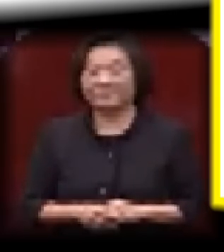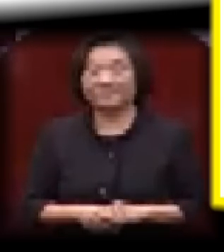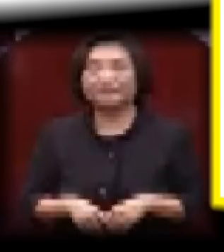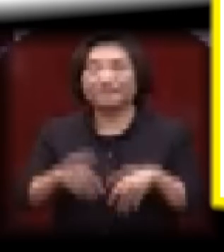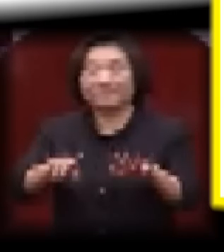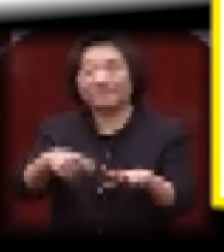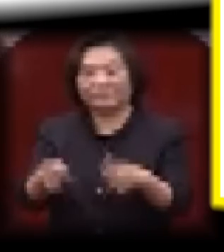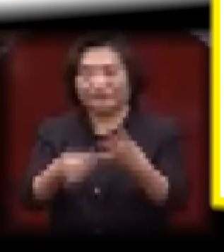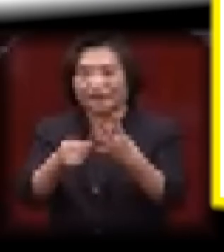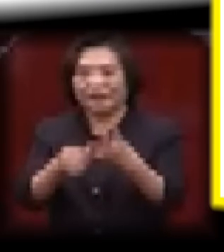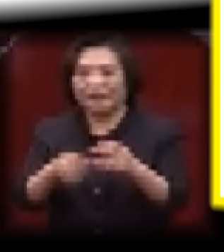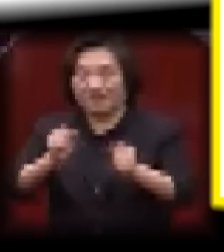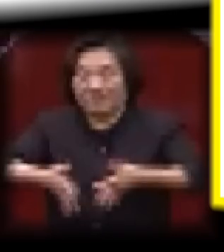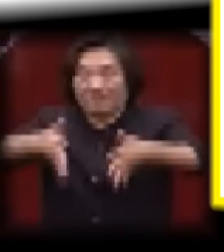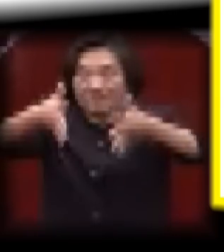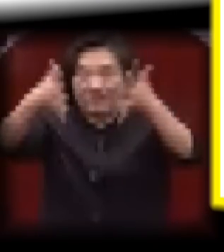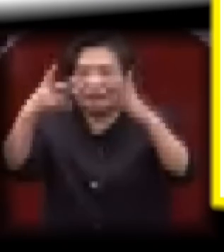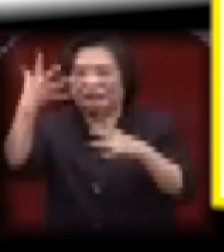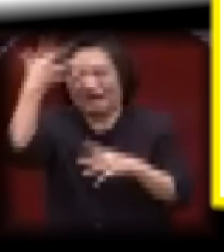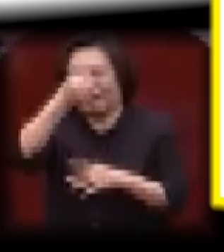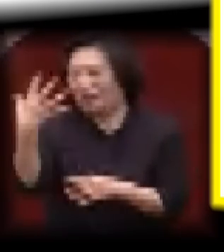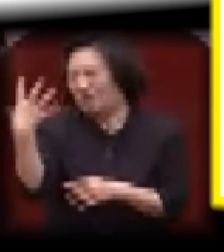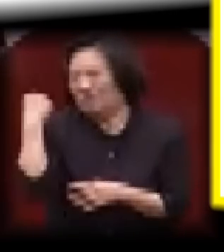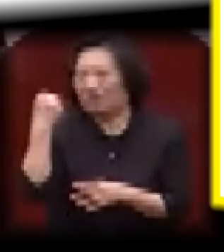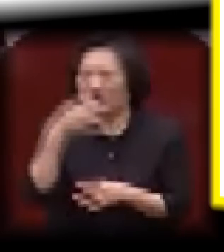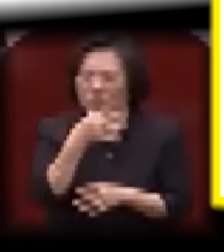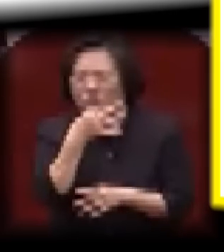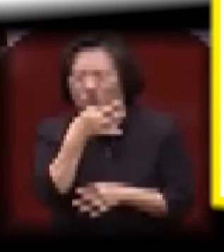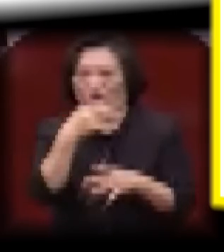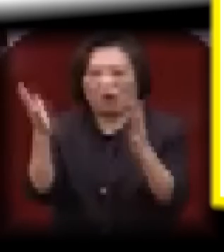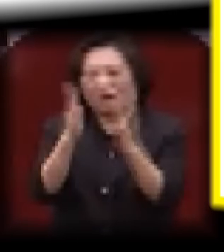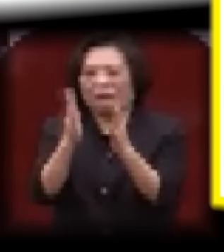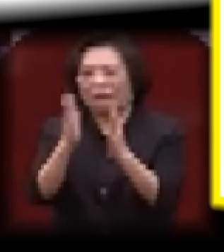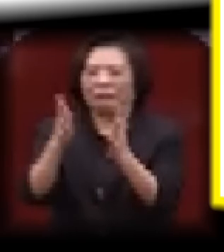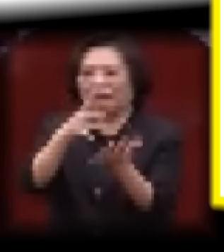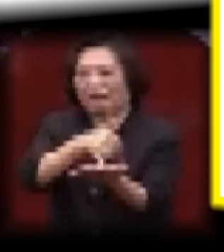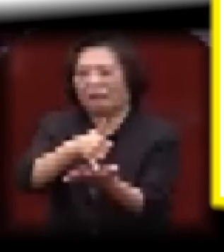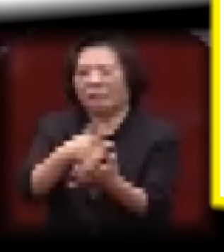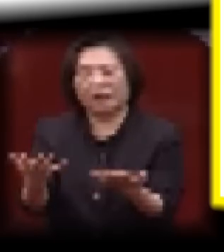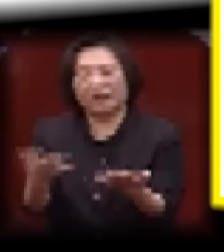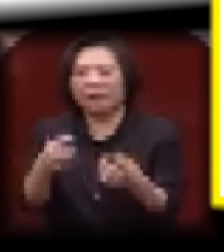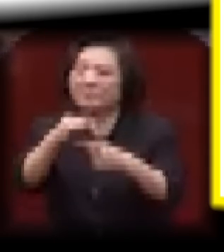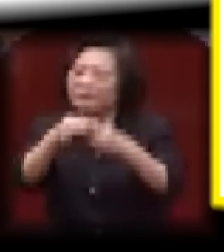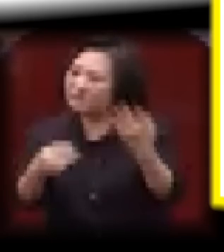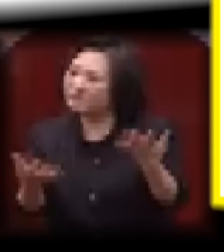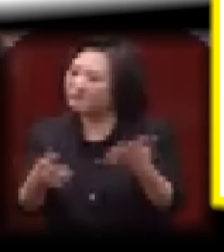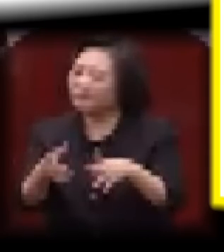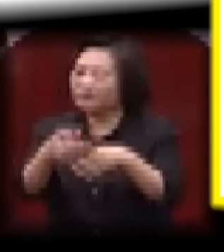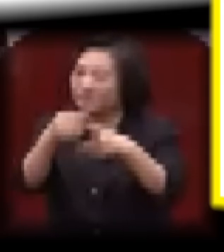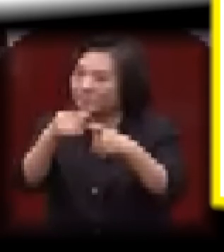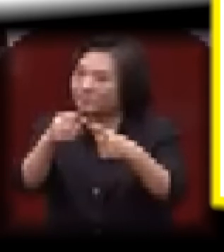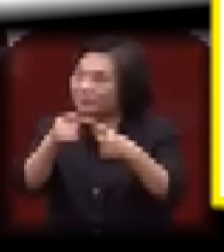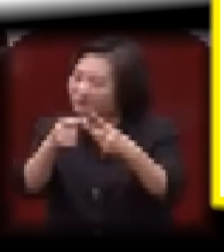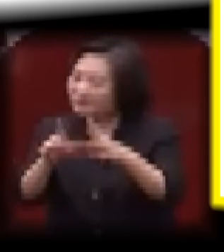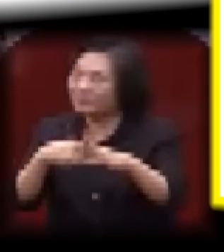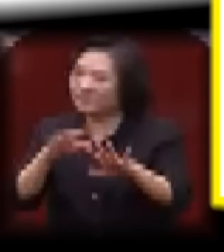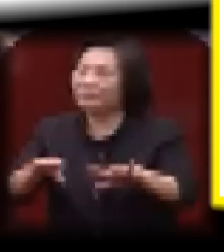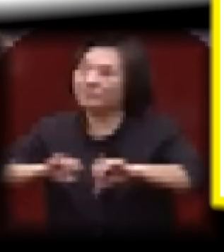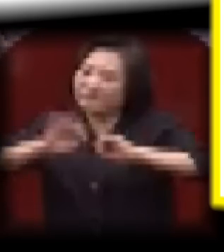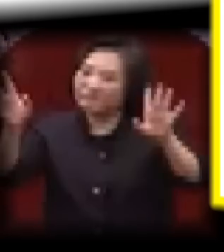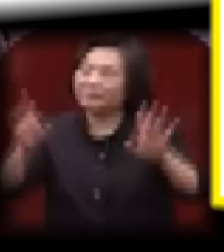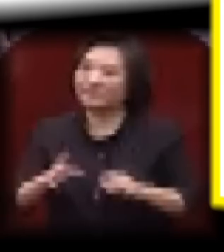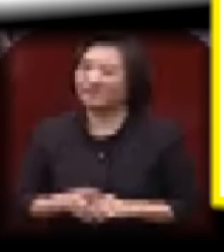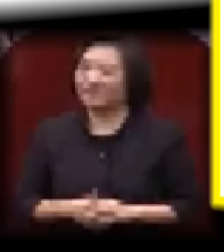围老条例在今年1月中央已经立法，你知道，所以我们要做有些要跟着 update 你